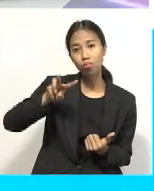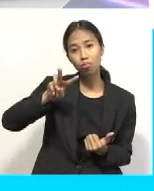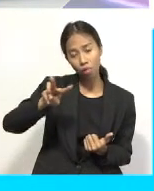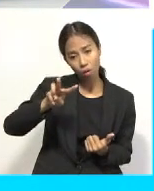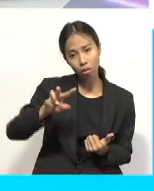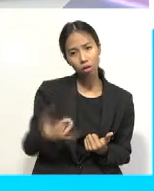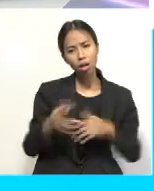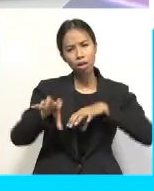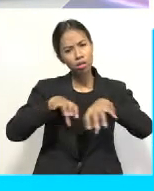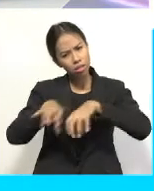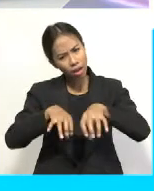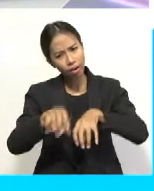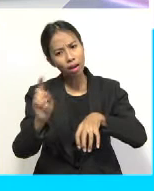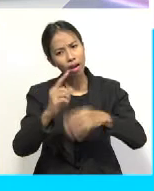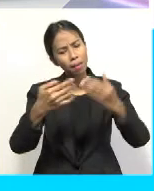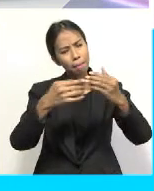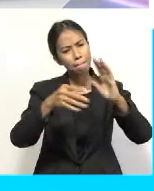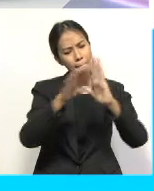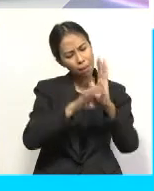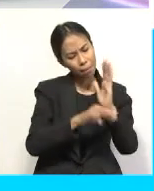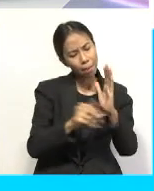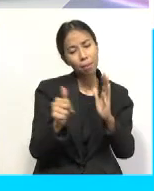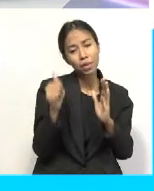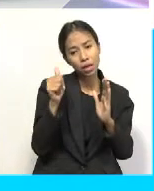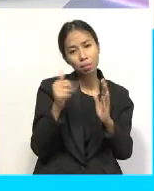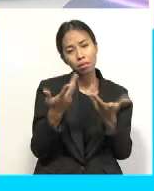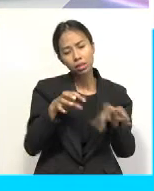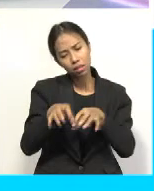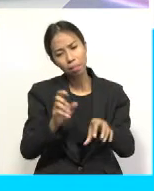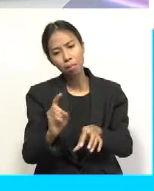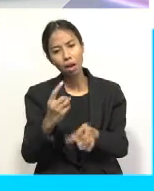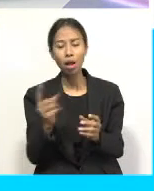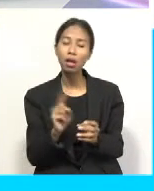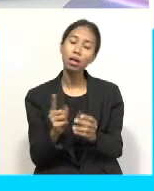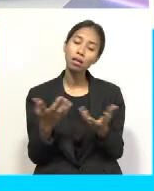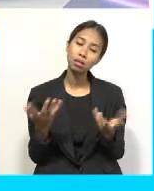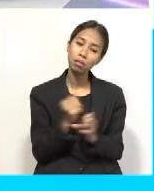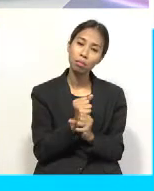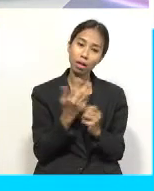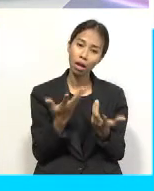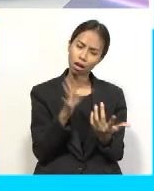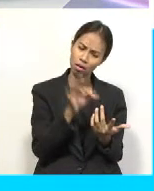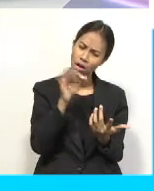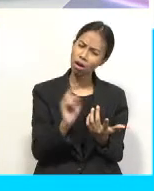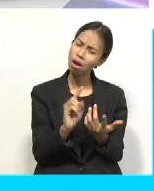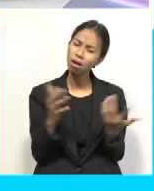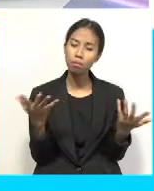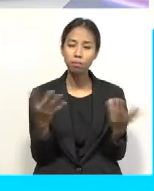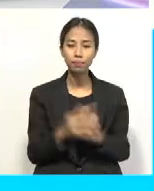มีการจัดลำดับแบบเดิมที่ก่อนหน้านี้ที่ทางผู้ปกครองเนี่ยบอกว่ามีปัญหาอยู่หรือเปล่าหรือว่าจะมีการเลือกกันแบบ